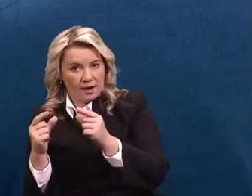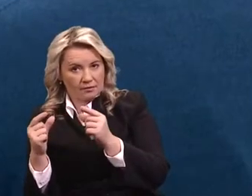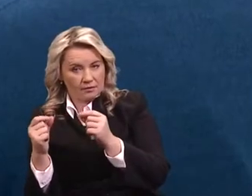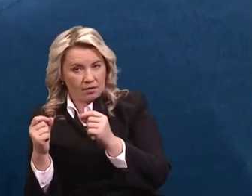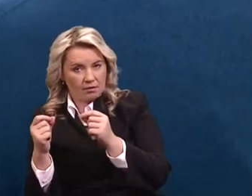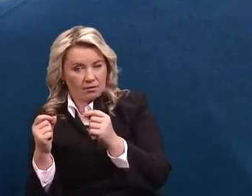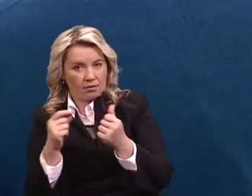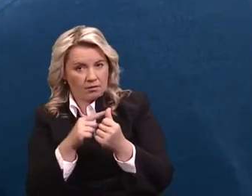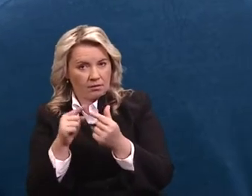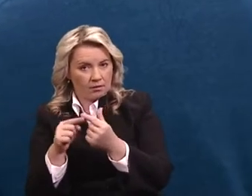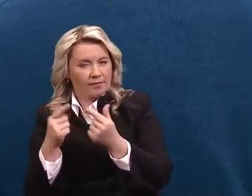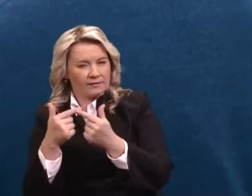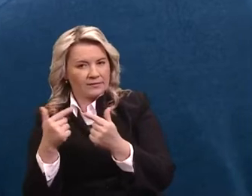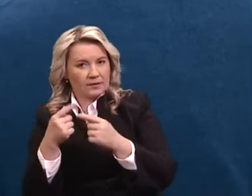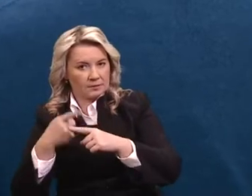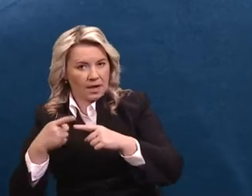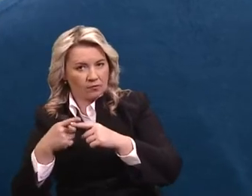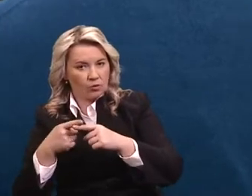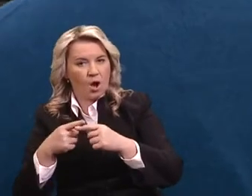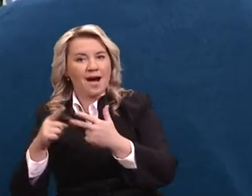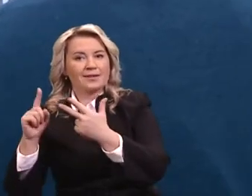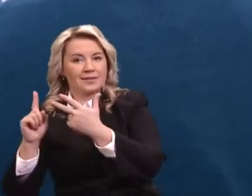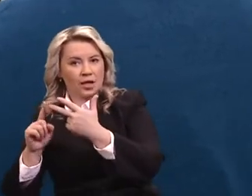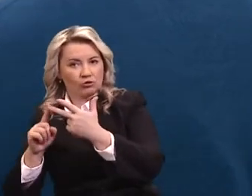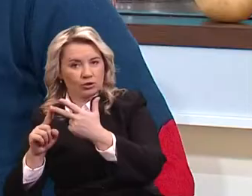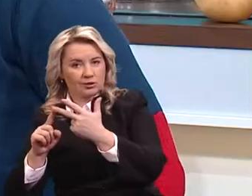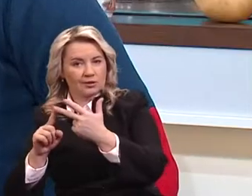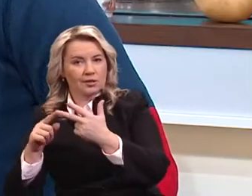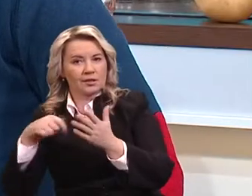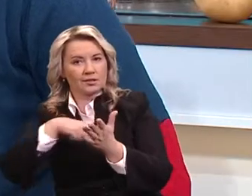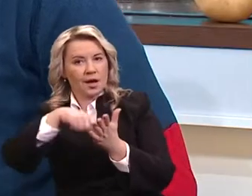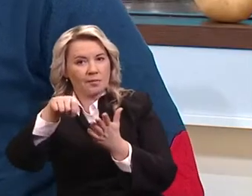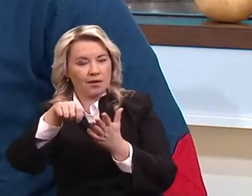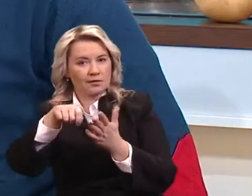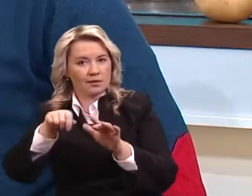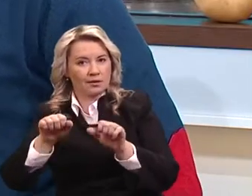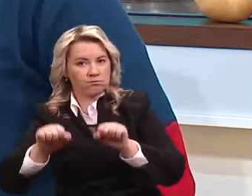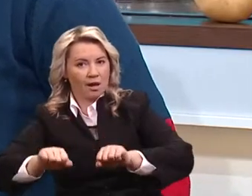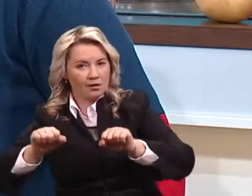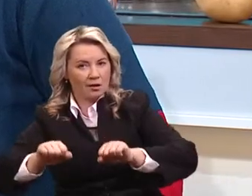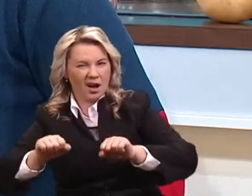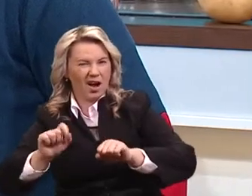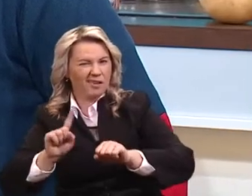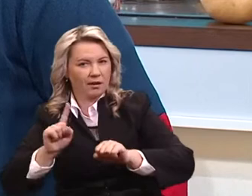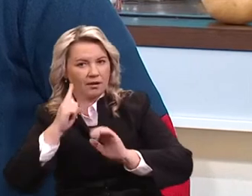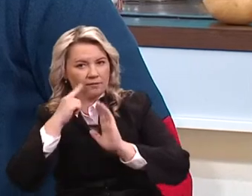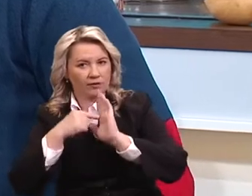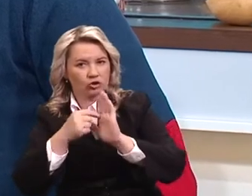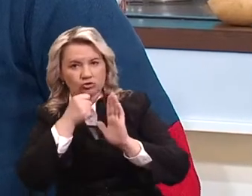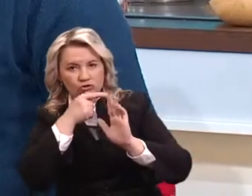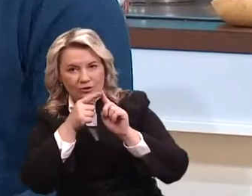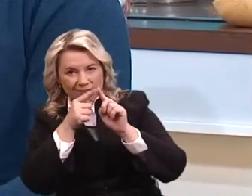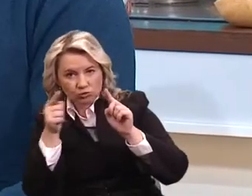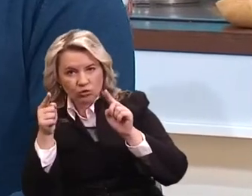převody. To úplně moc rád nemám, protože všichni na druhé straně vidí moje číslo účtu, vidí název účtu, vidí moji banku. Teď ještě podle toho, jestli máte